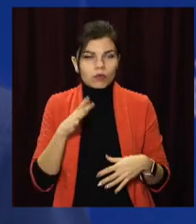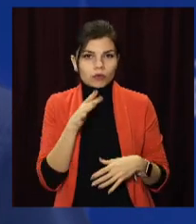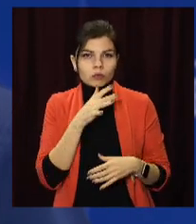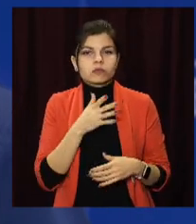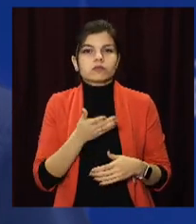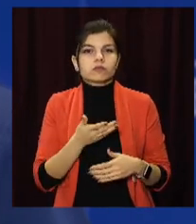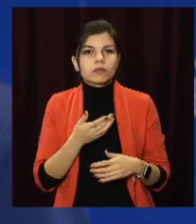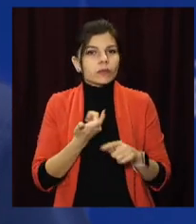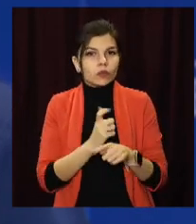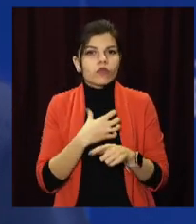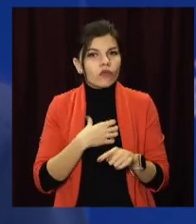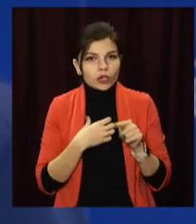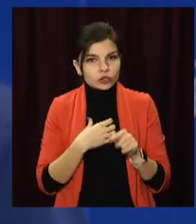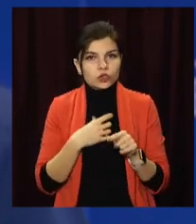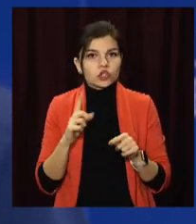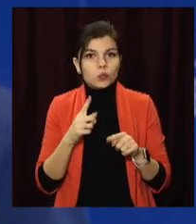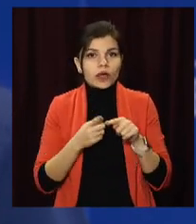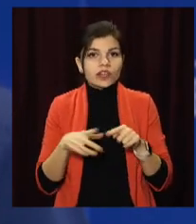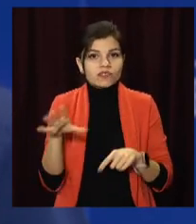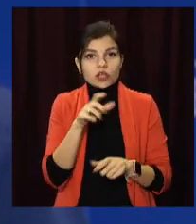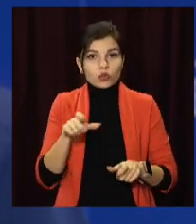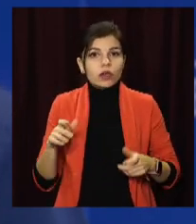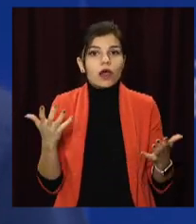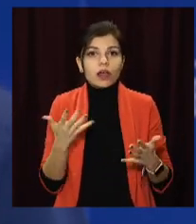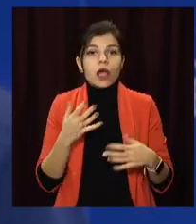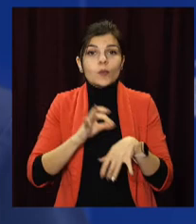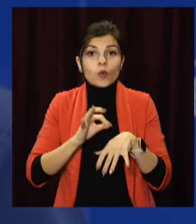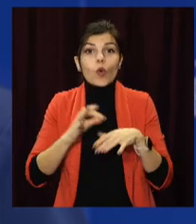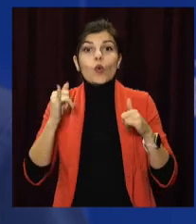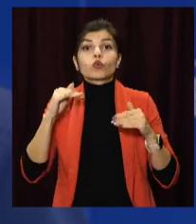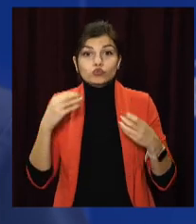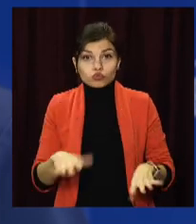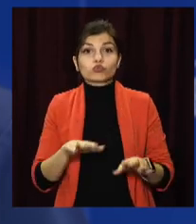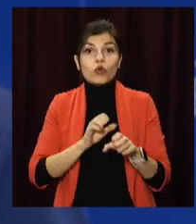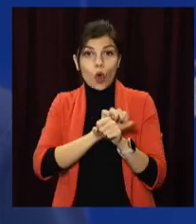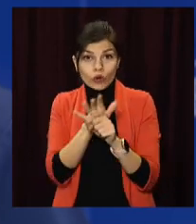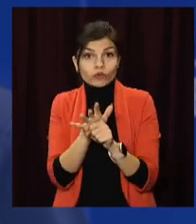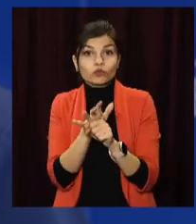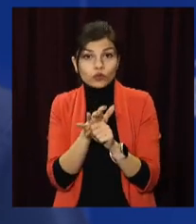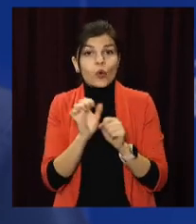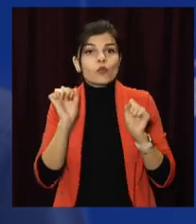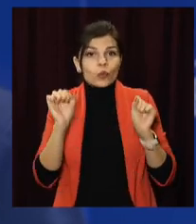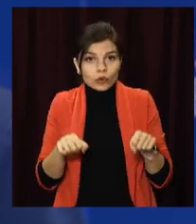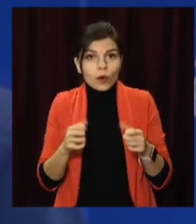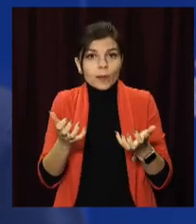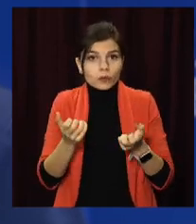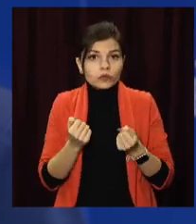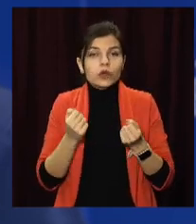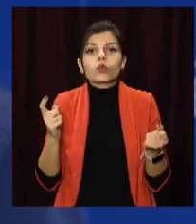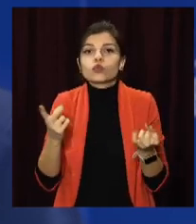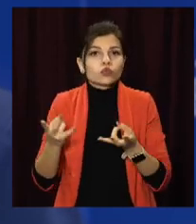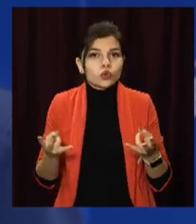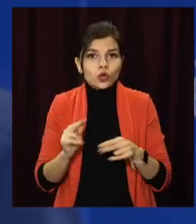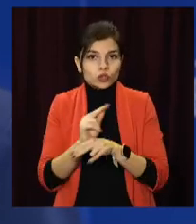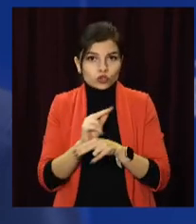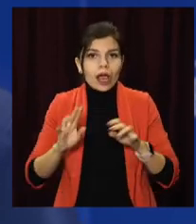тут дуже важливо, щоб всі ті люди, які переболіли коронавирусной инфекцией, могли получить необходимое